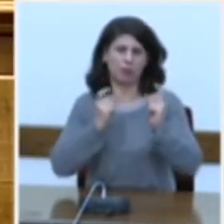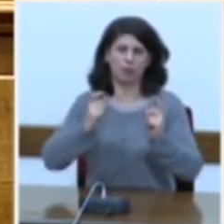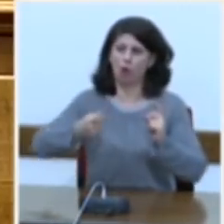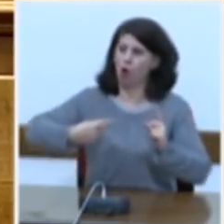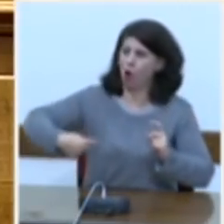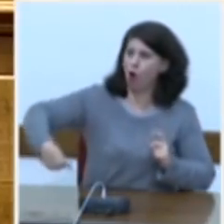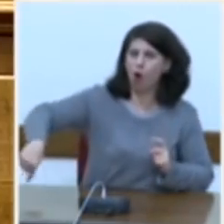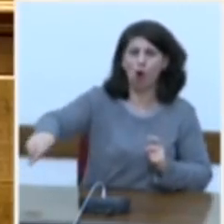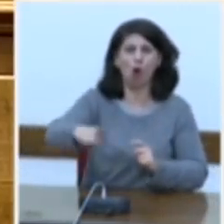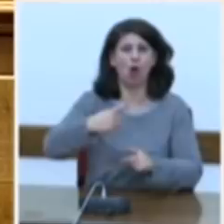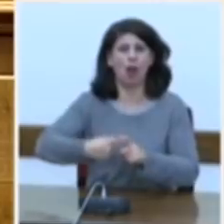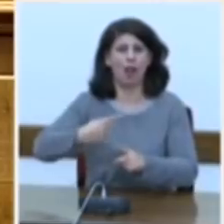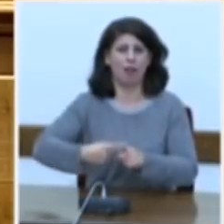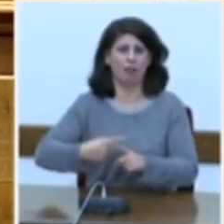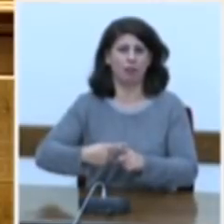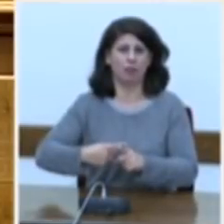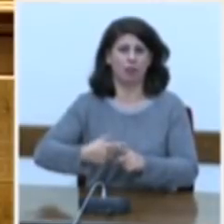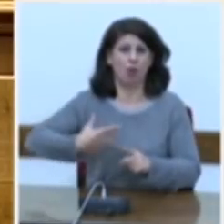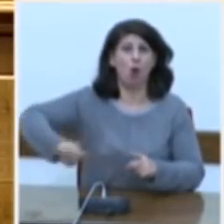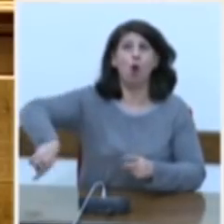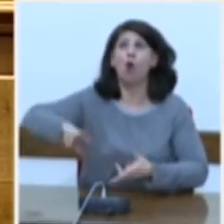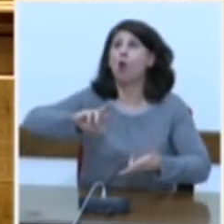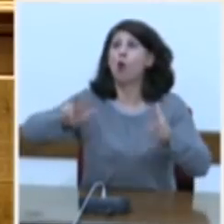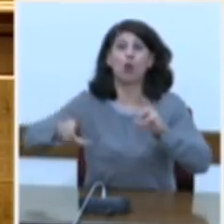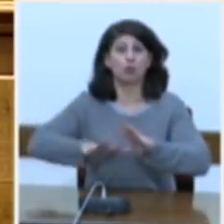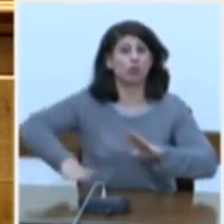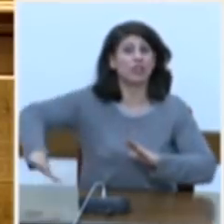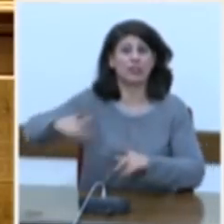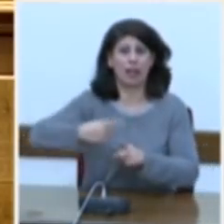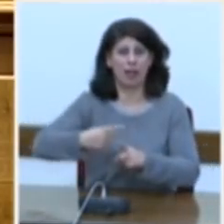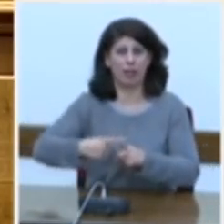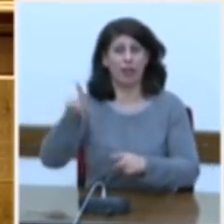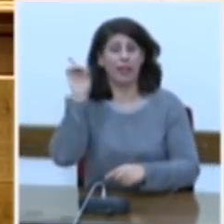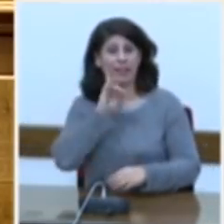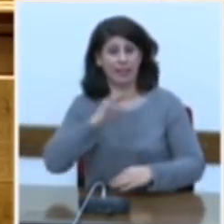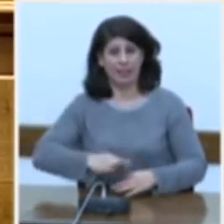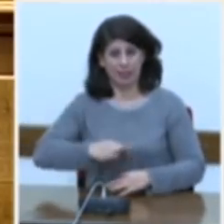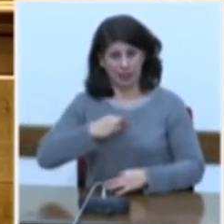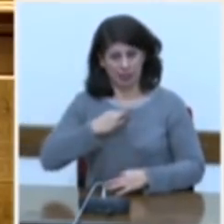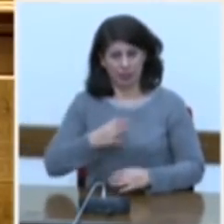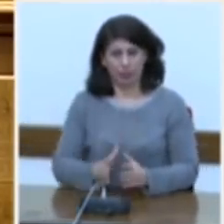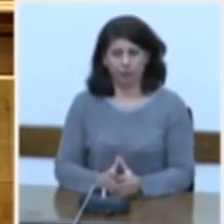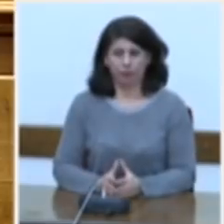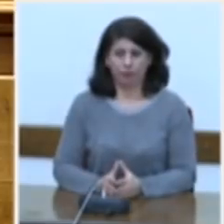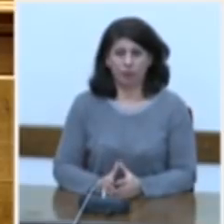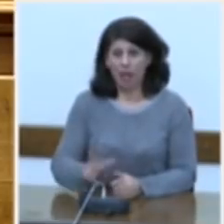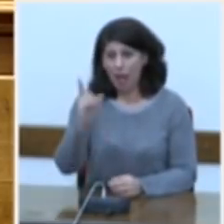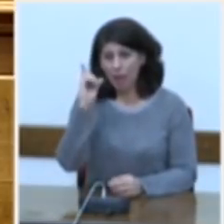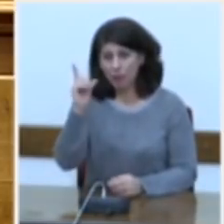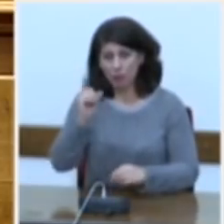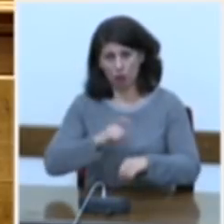όλος ο ελληνικός λαός, όλος ο κόσμος στην πατρίδα μας. Κυρίες και κύριοι, από την πρώτη